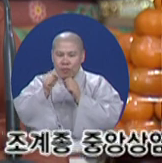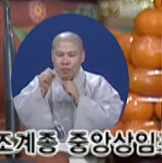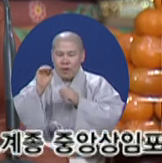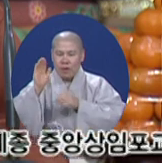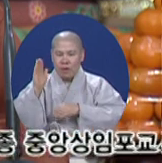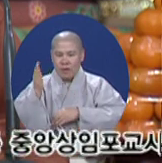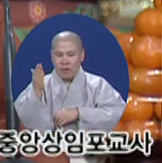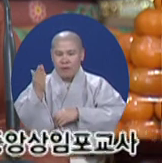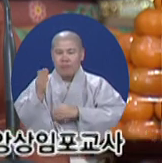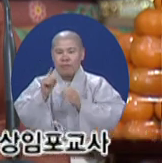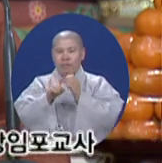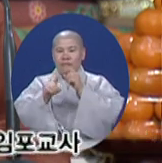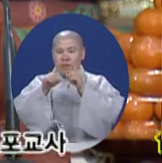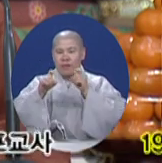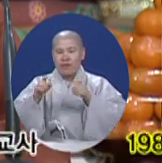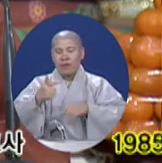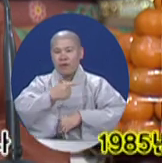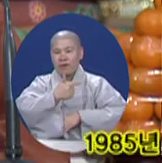대단히